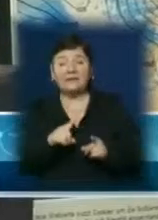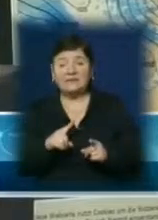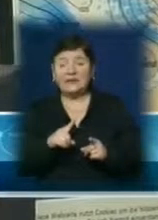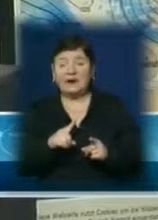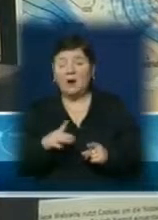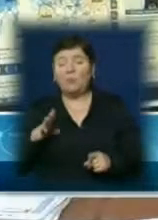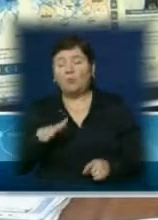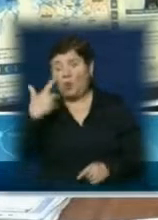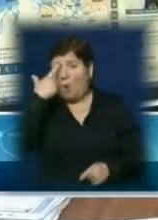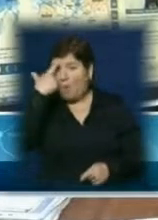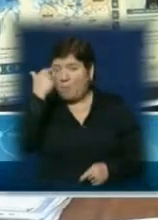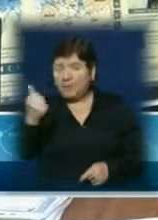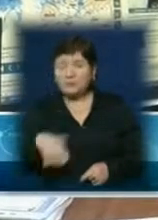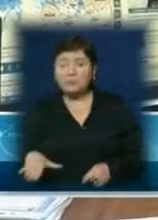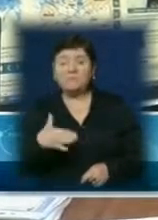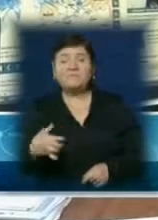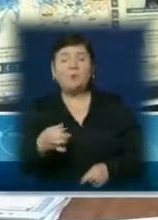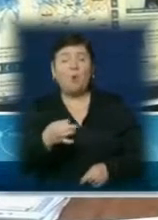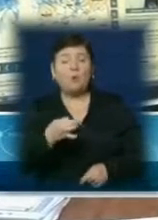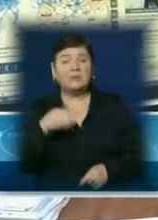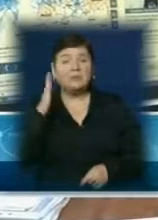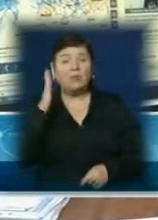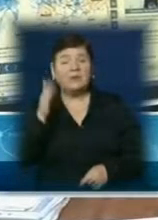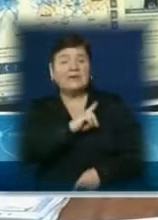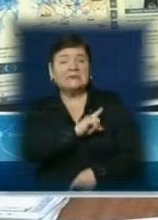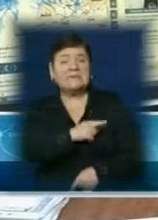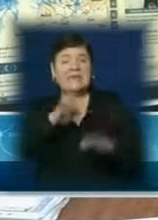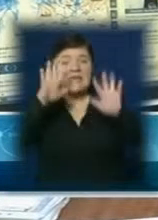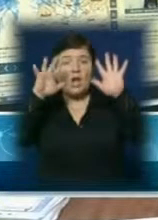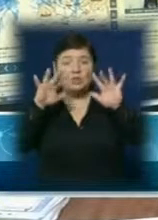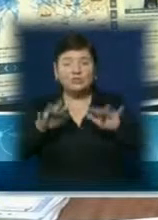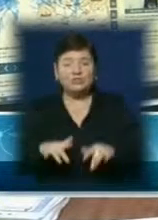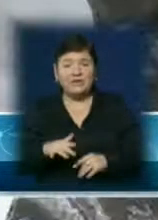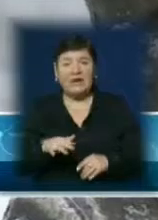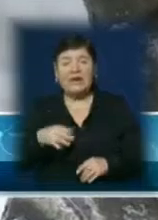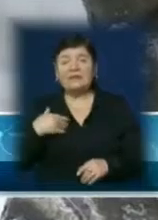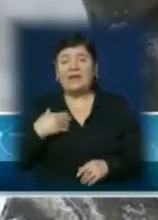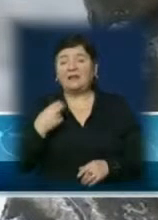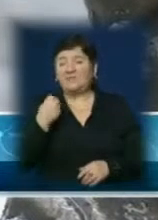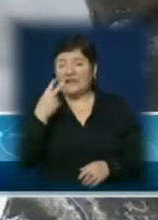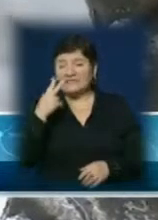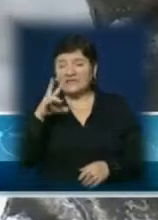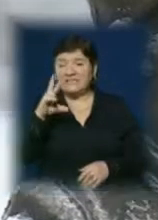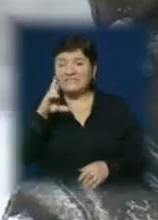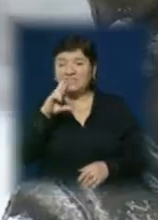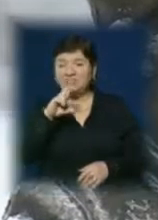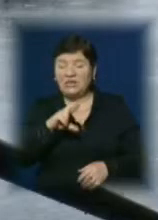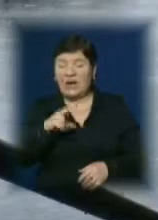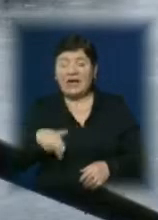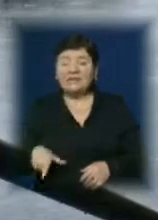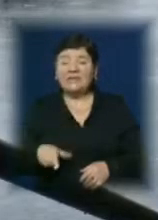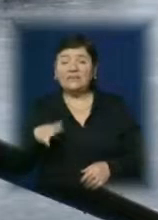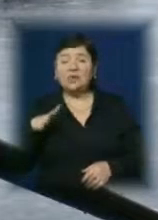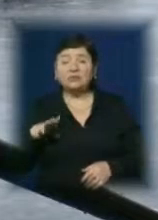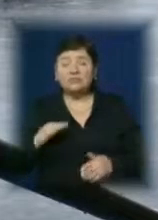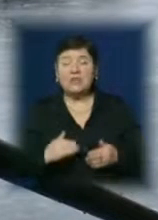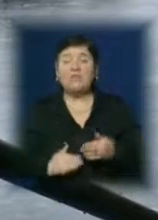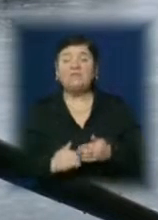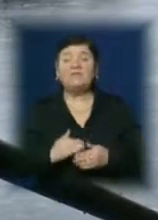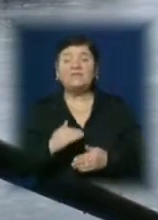У ніч з 11 на 12 січня по Закарпатській області тривали сильні, місцями дуже сильні дощі. На річках